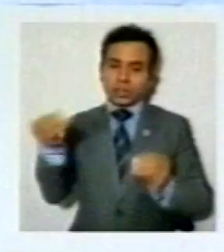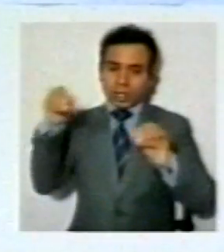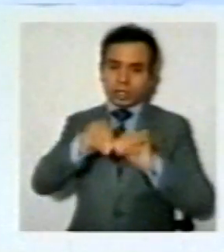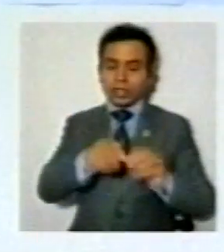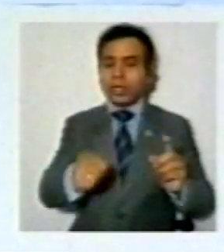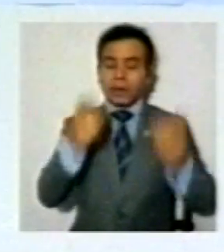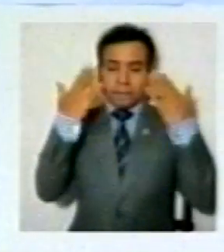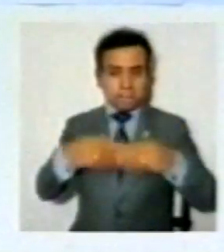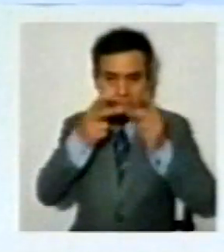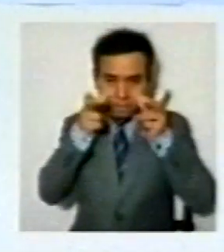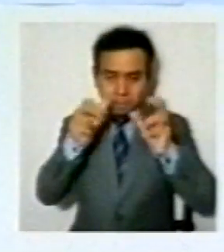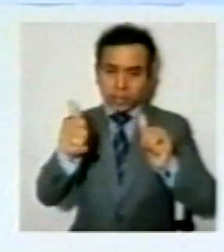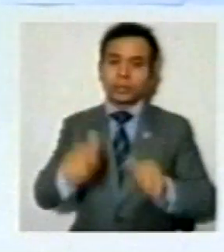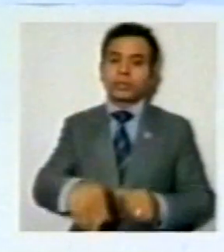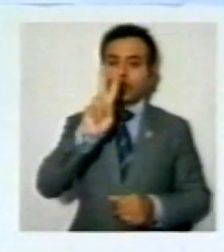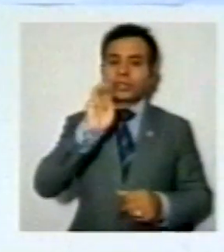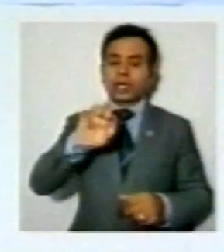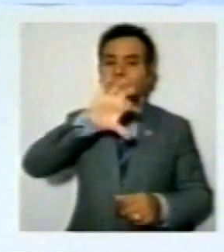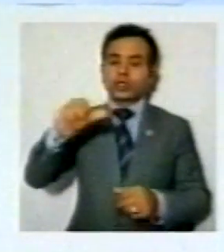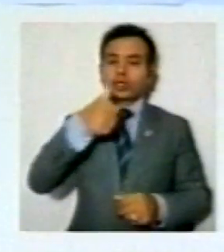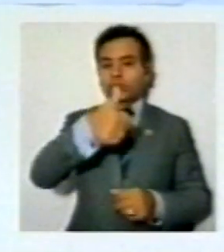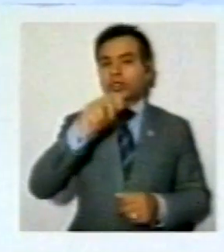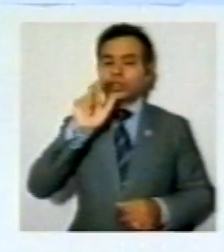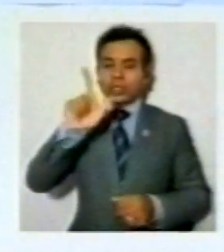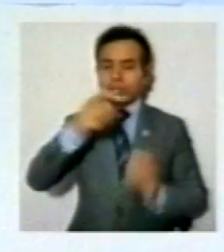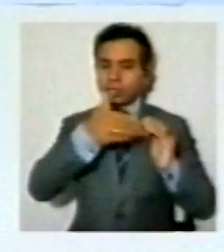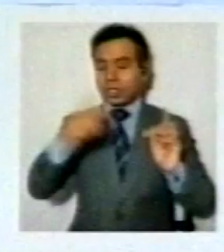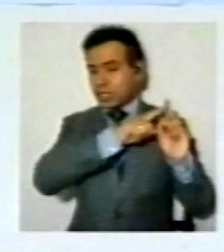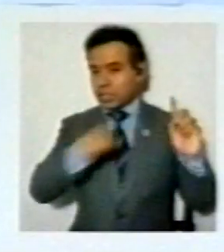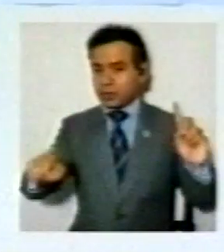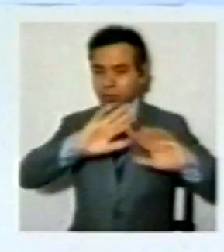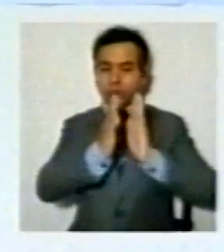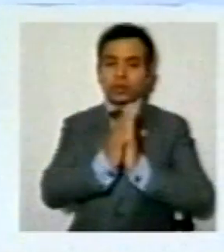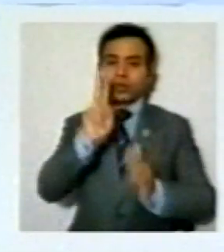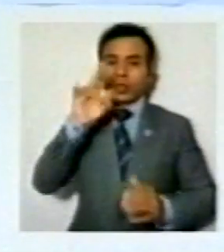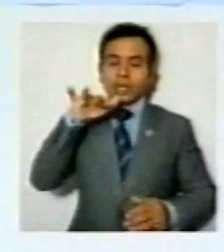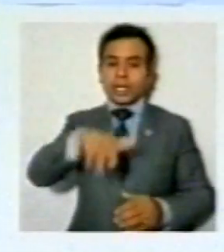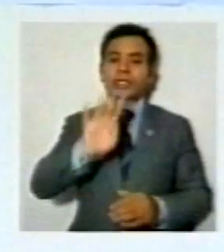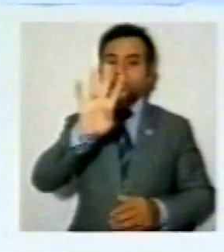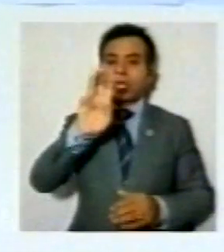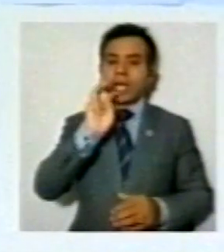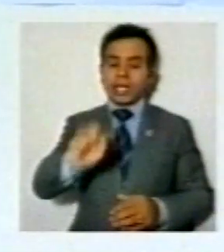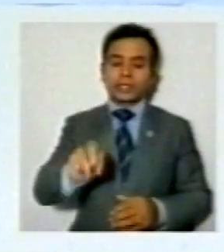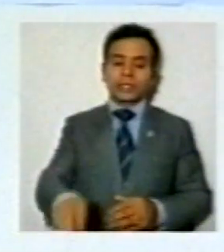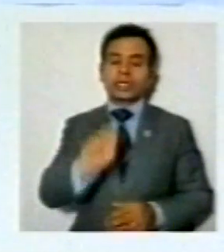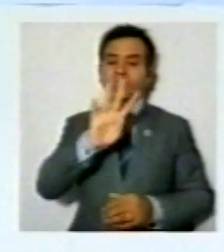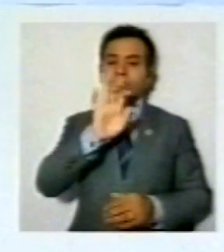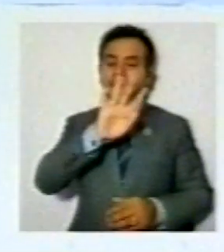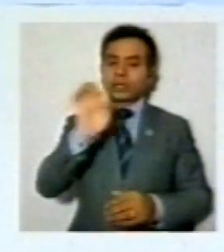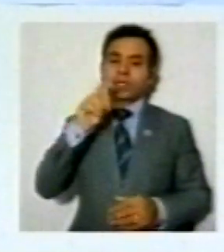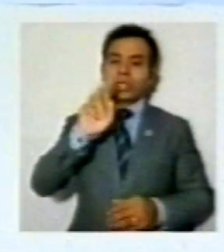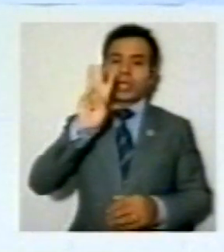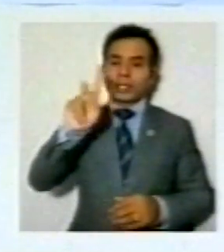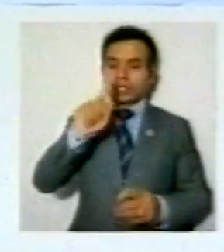24 ঘন্টায় কোয়ারেন্টাইন হয়েছে নতুন করে 2,331 জন, ছাড় পেয়েছেন 2,967 জন এবং